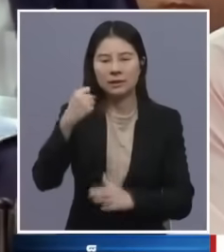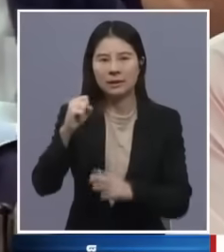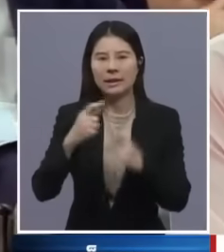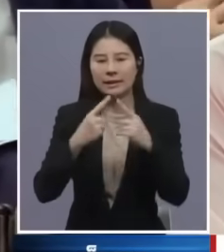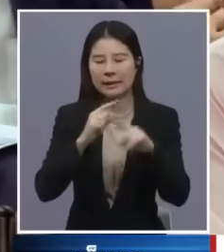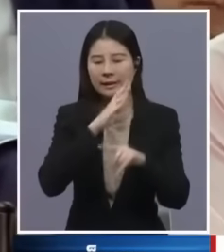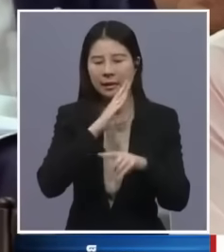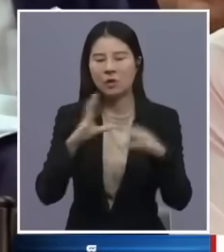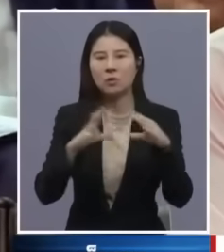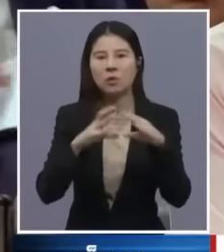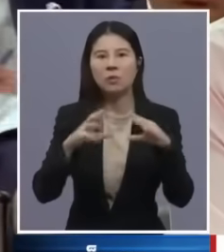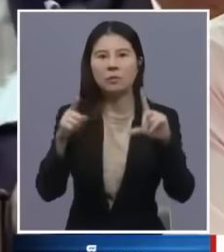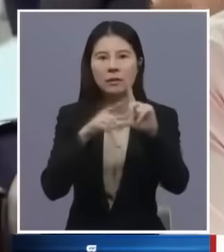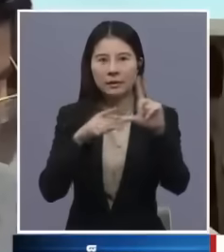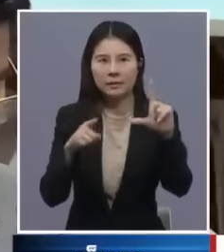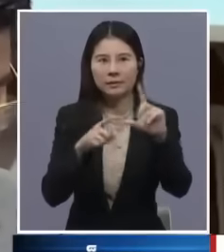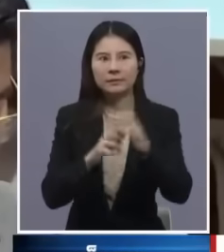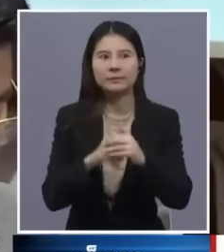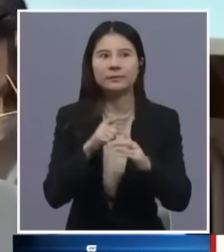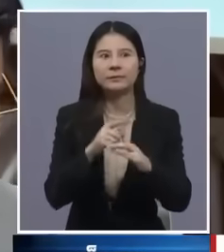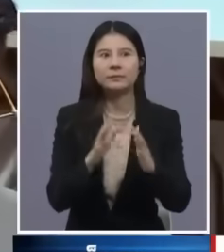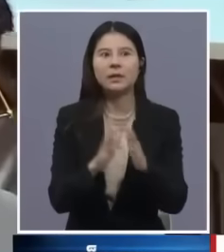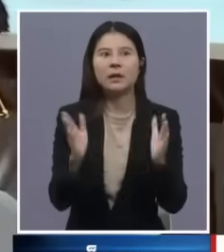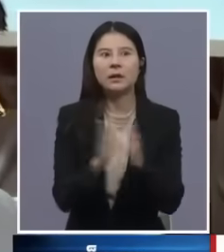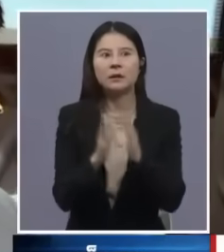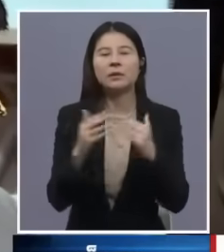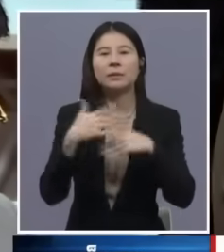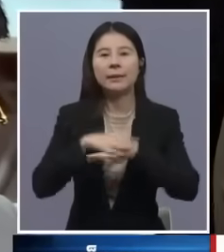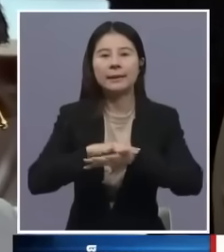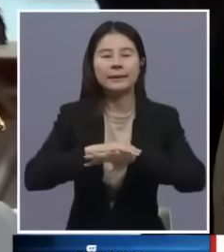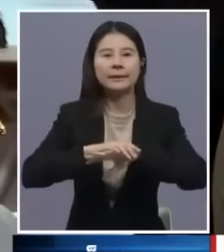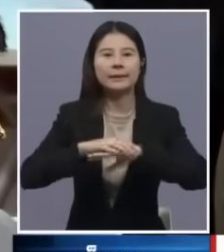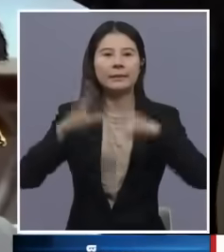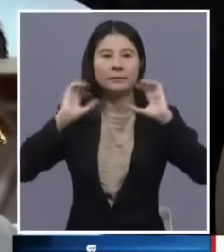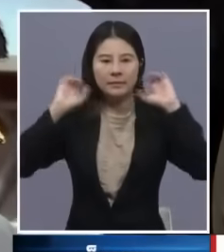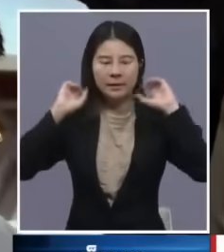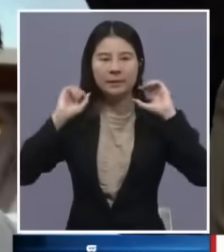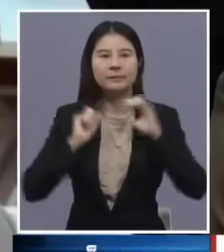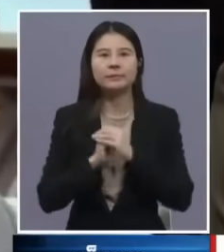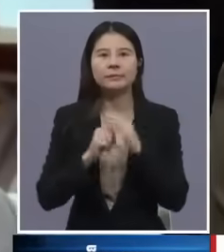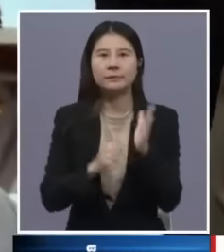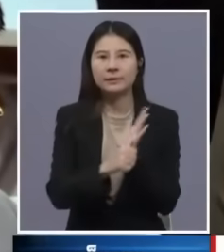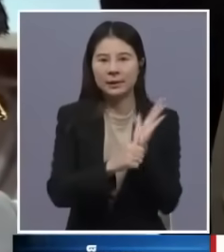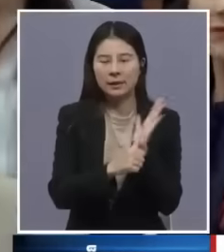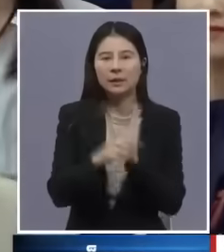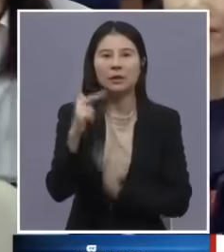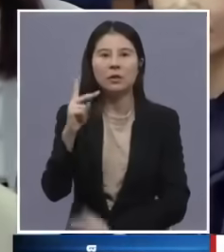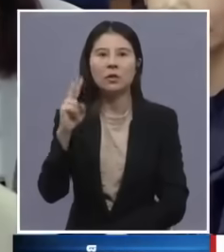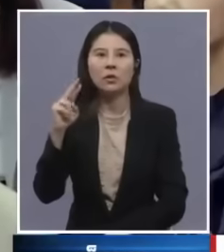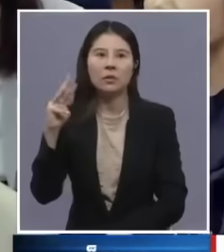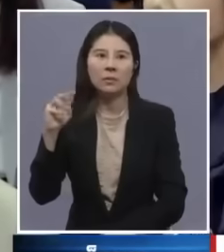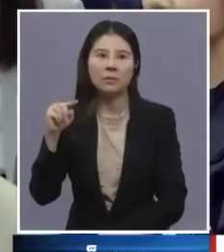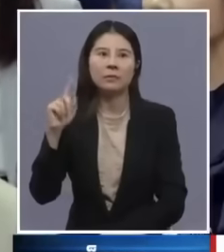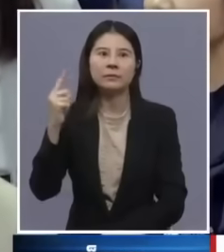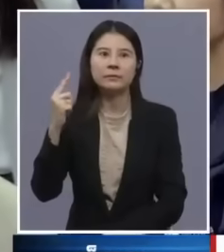อดีตส.ส.ก้าวไกลย้ายพรรคไปซบกับพรรคเล็กร่วมรัฐบาลถึงหลัก10คนก็จะเป็นเหตุให้มีการปรับครม.ครั้งใหญ่เนื่องจากโคว